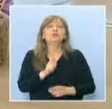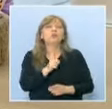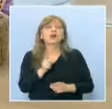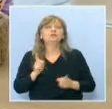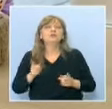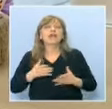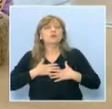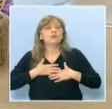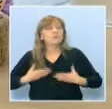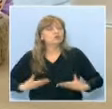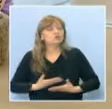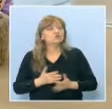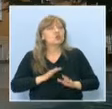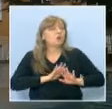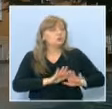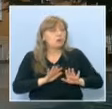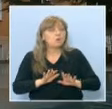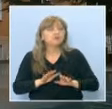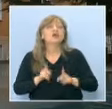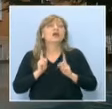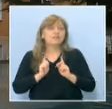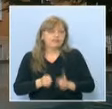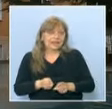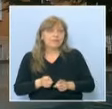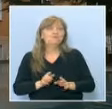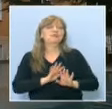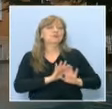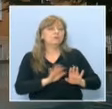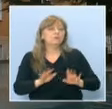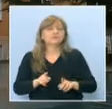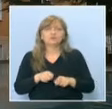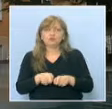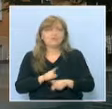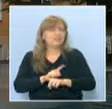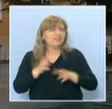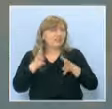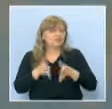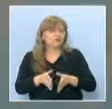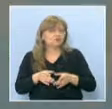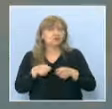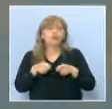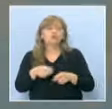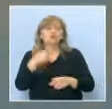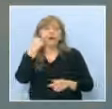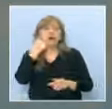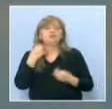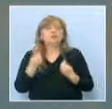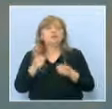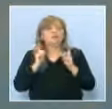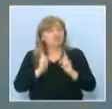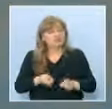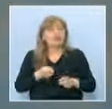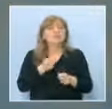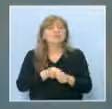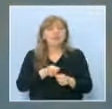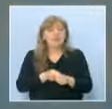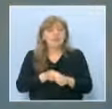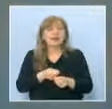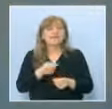то трябва да му се помогне. И това не е нещо лошо, напротив, и не е нещо добро в смисъл, че трябва да го правиме,